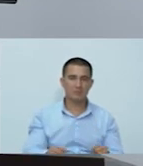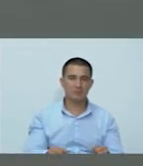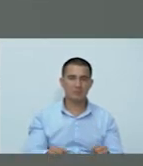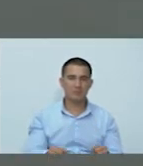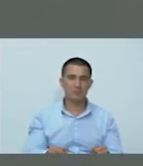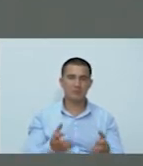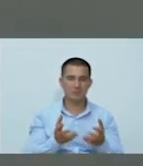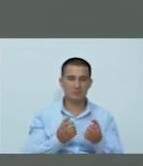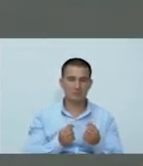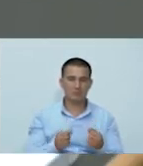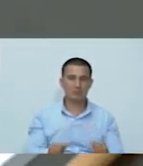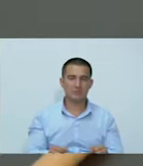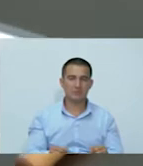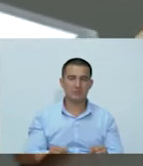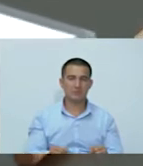olib,